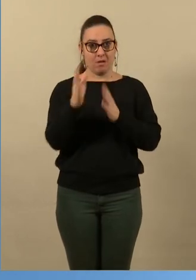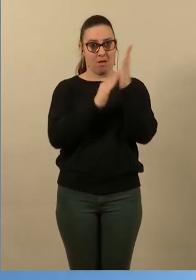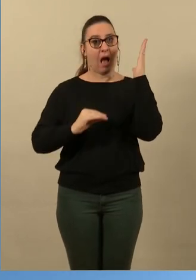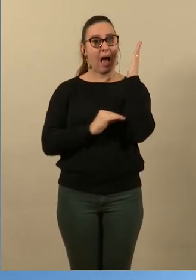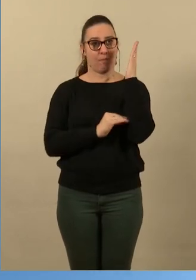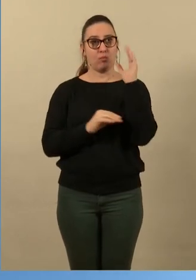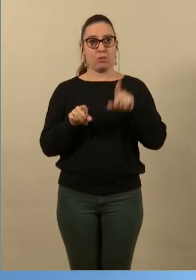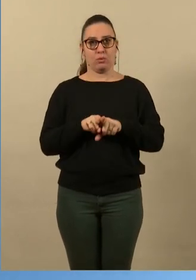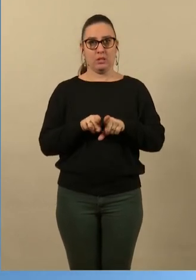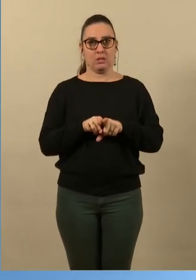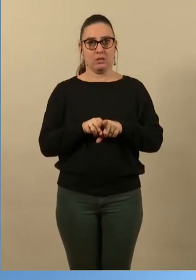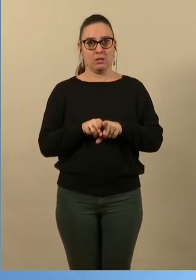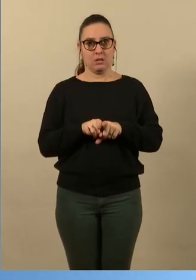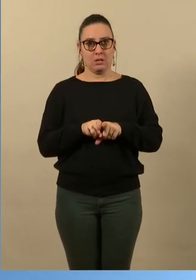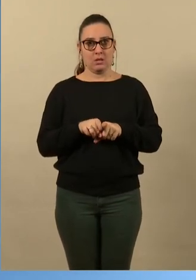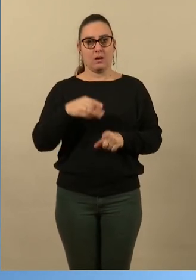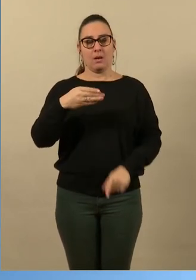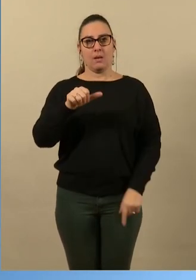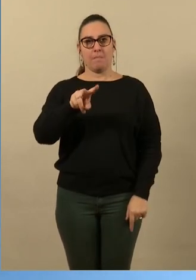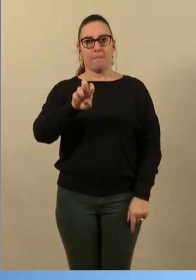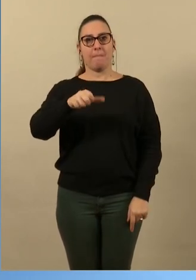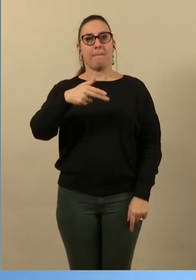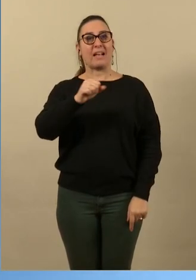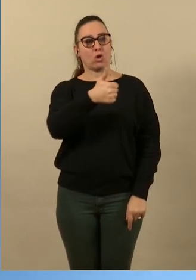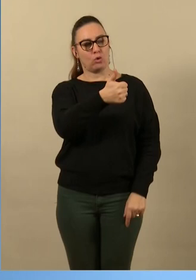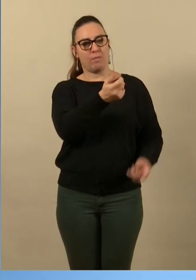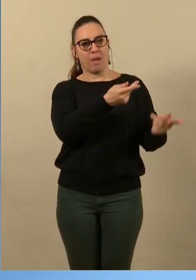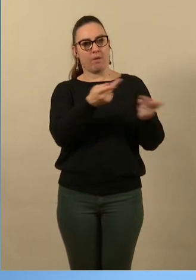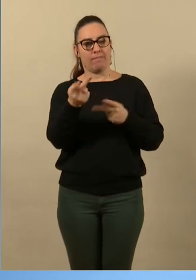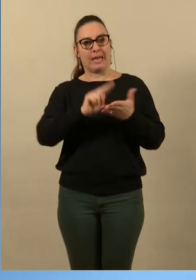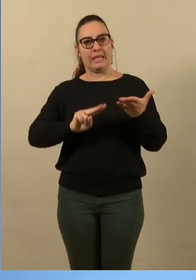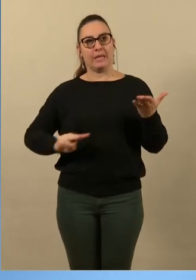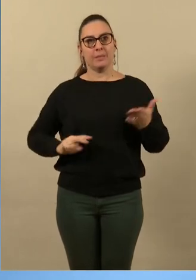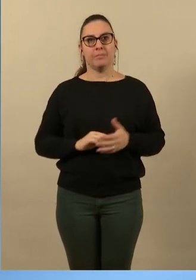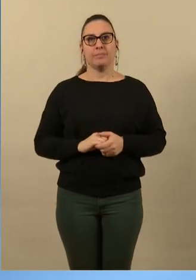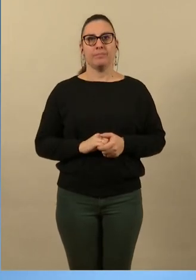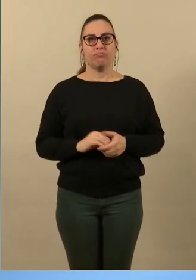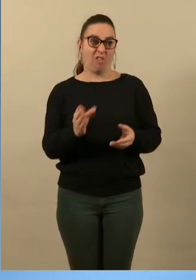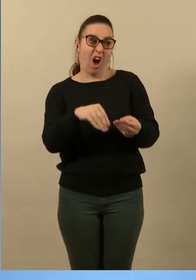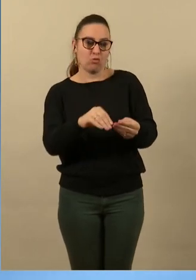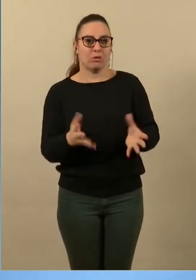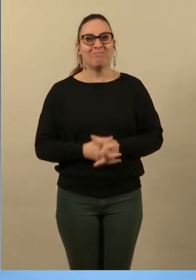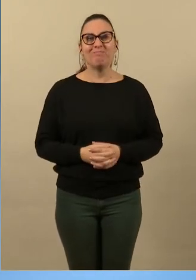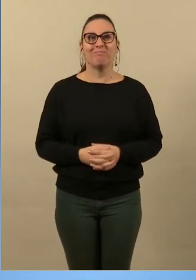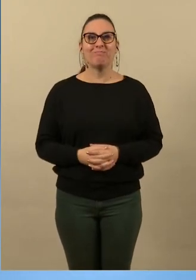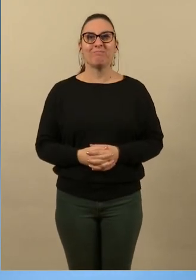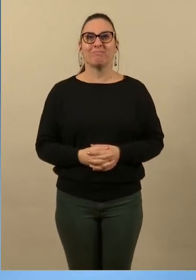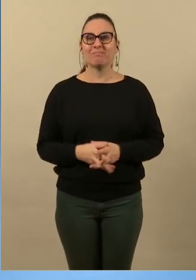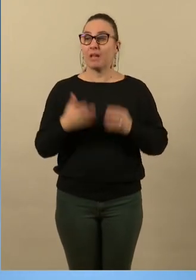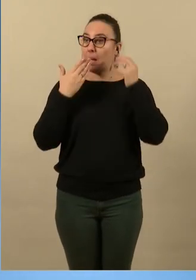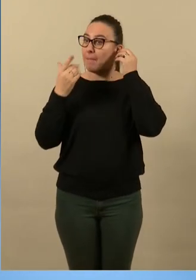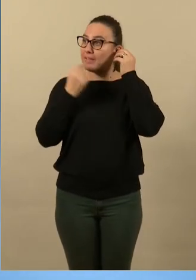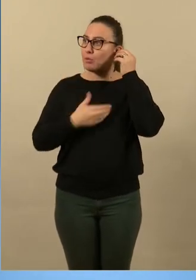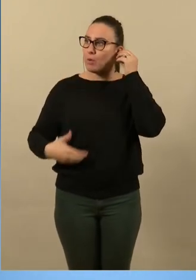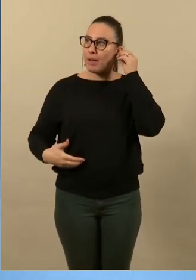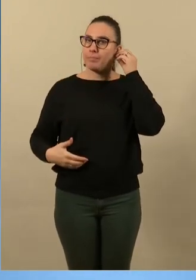amendement que je laisse maxins donc le lire un rajout plutôt merci merci Monsieur le